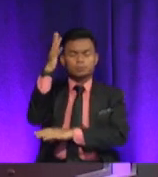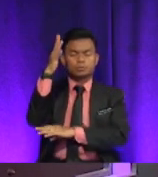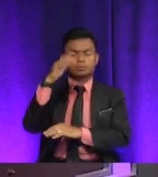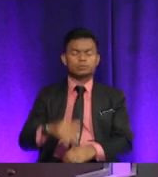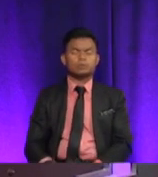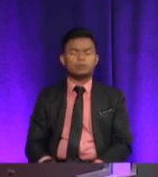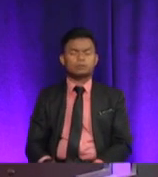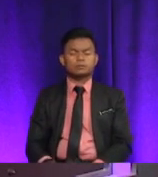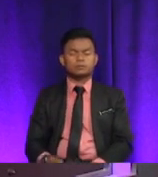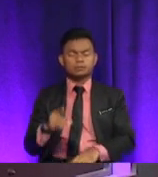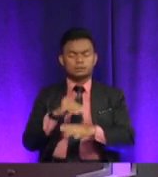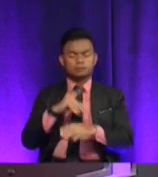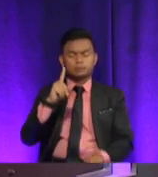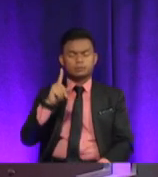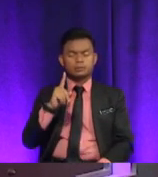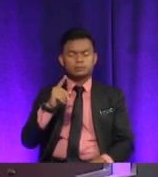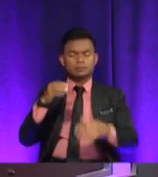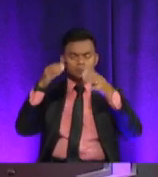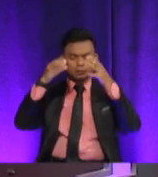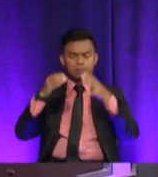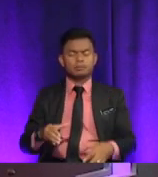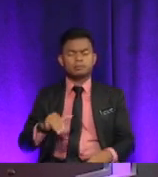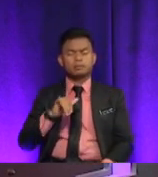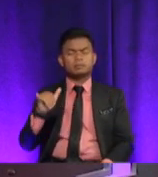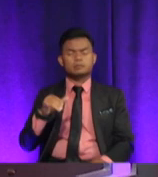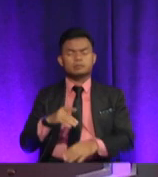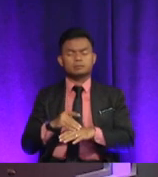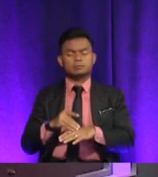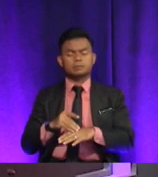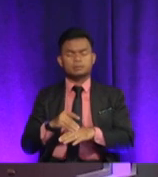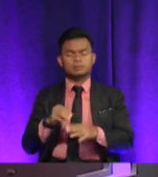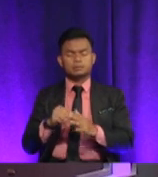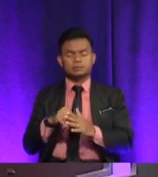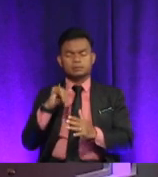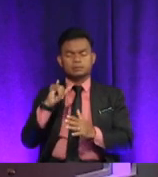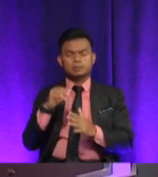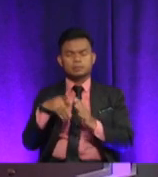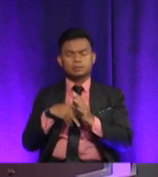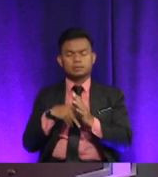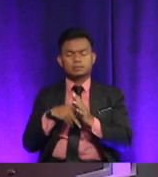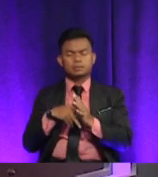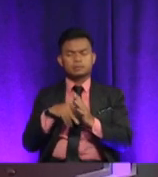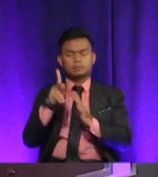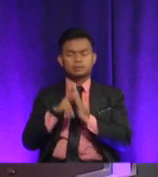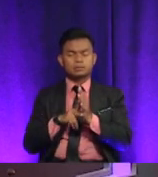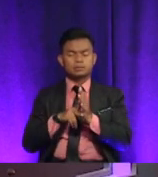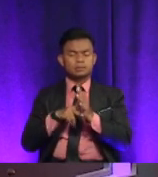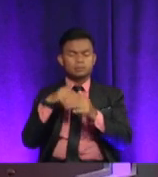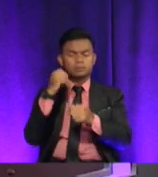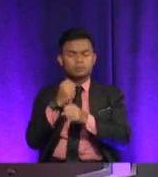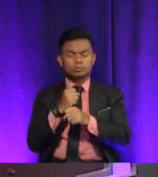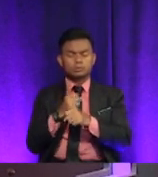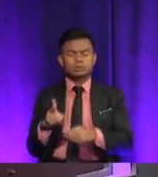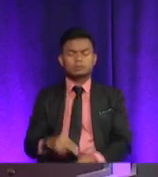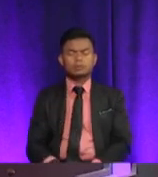temanya mengatakan kesukaran dia kesukaran untuk apa untuk mendapatkan dalam cerita ini